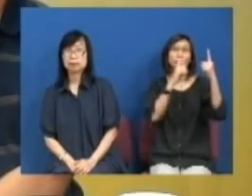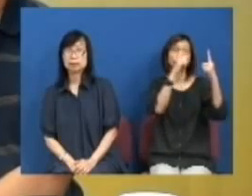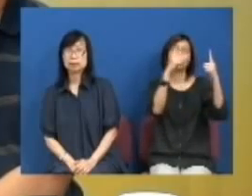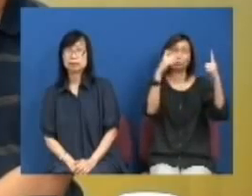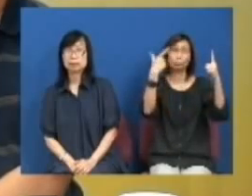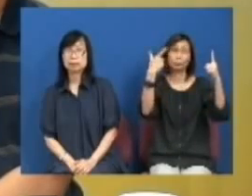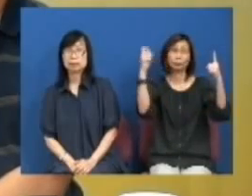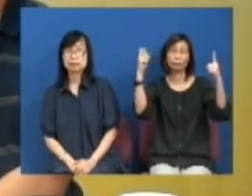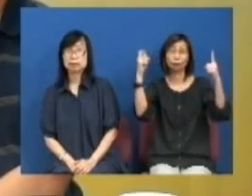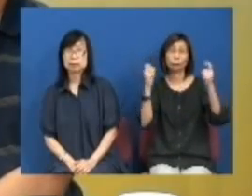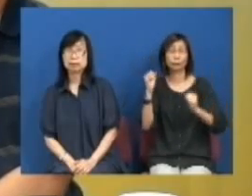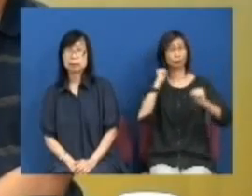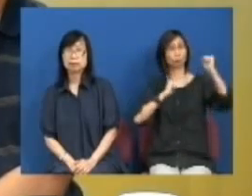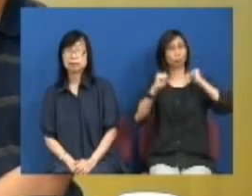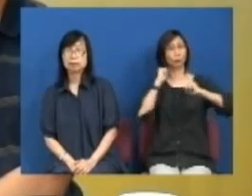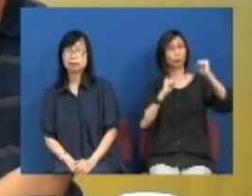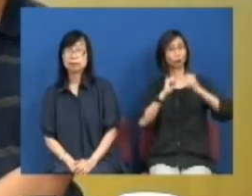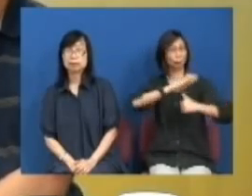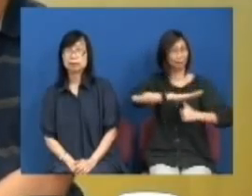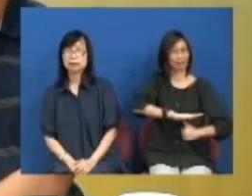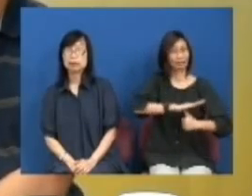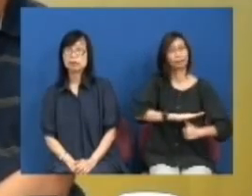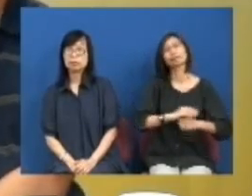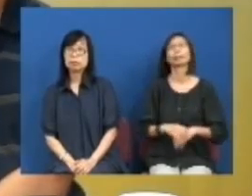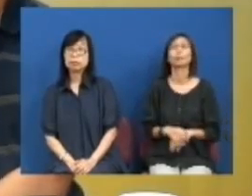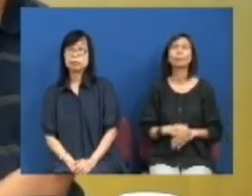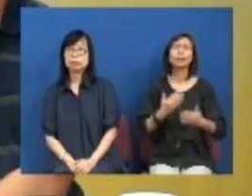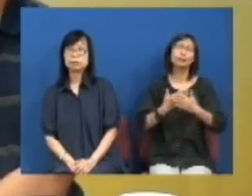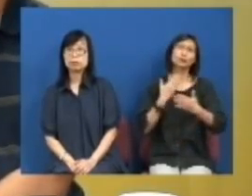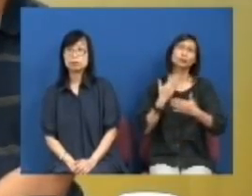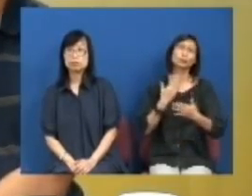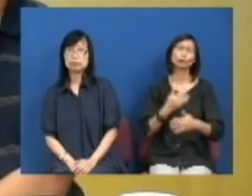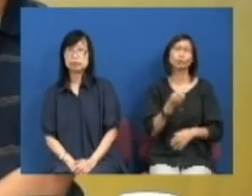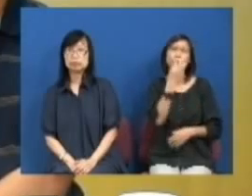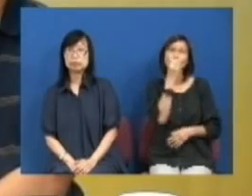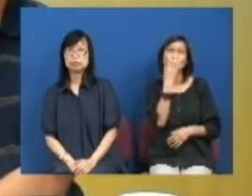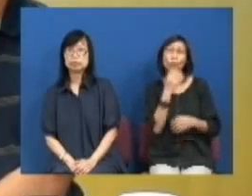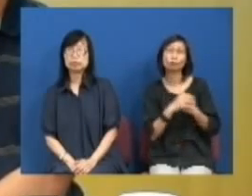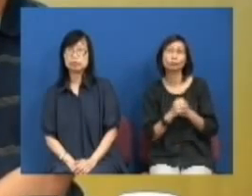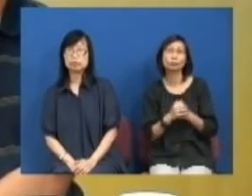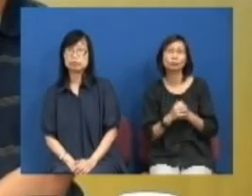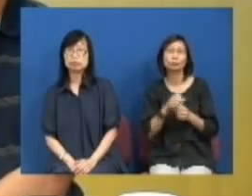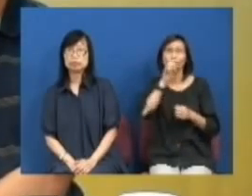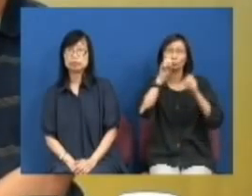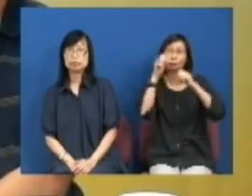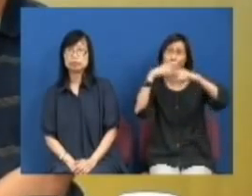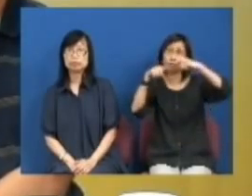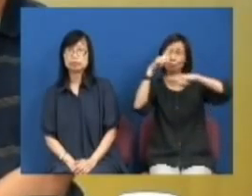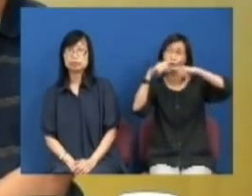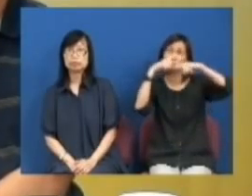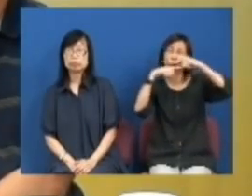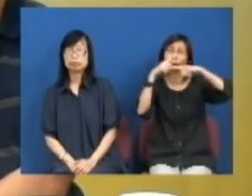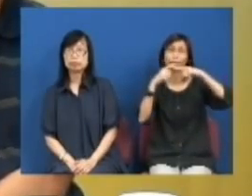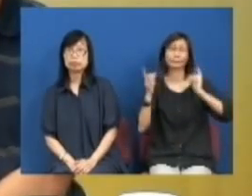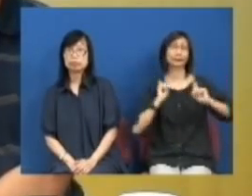實我諗依幾年大家都會醒覺到就係話，連香港嘅民主運動，甚至香港即係言論自由啊、媒體自由嘅空間越嚟